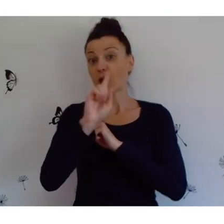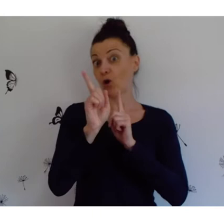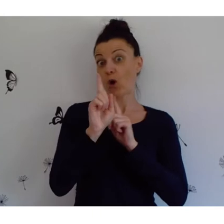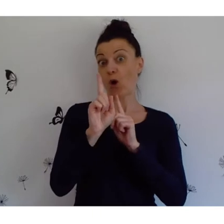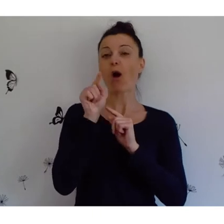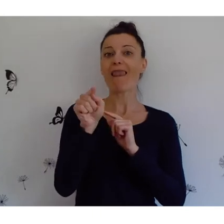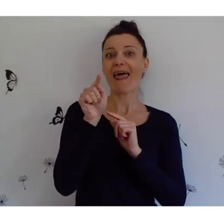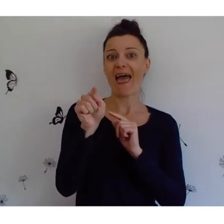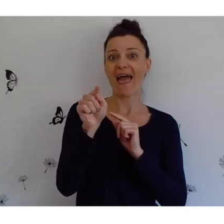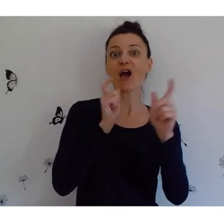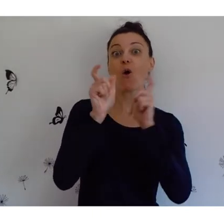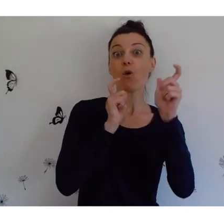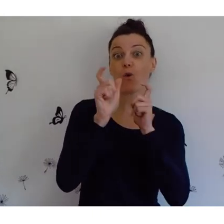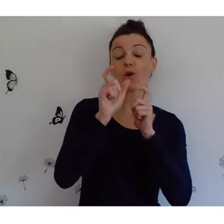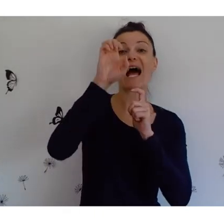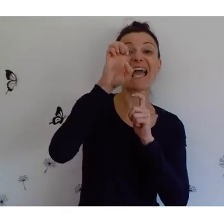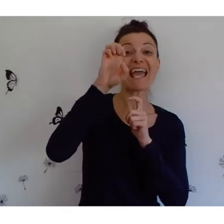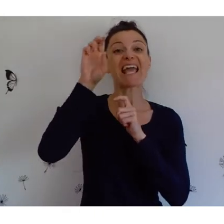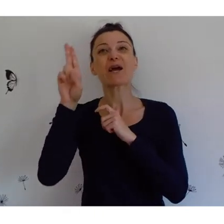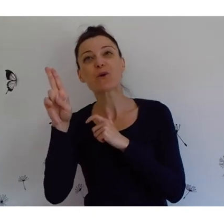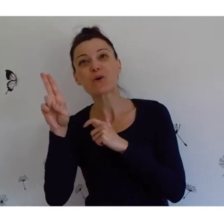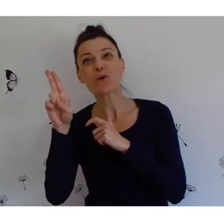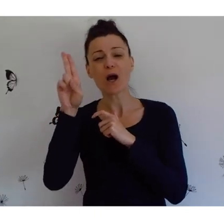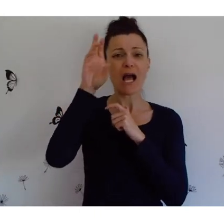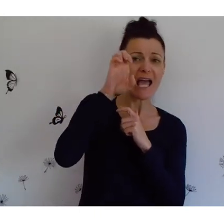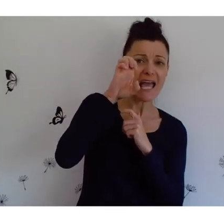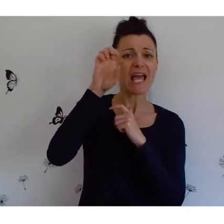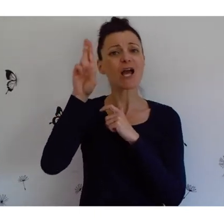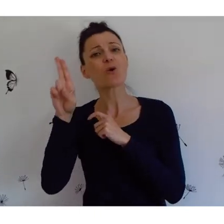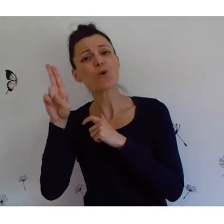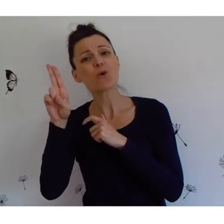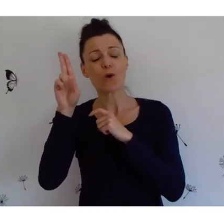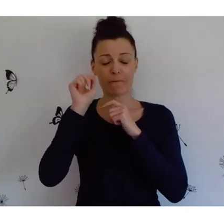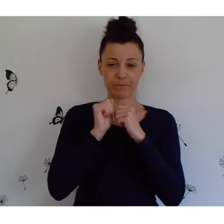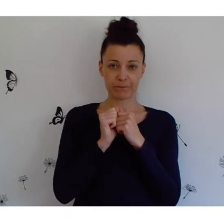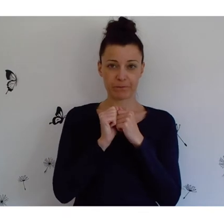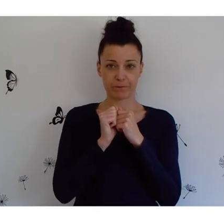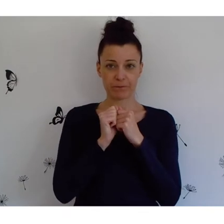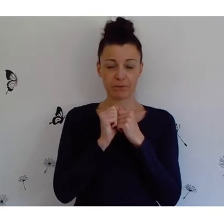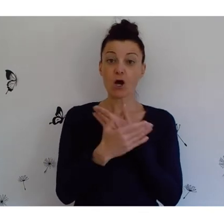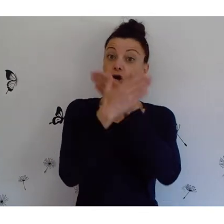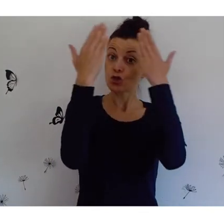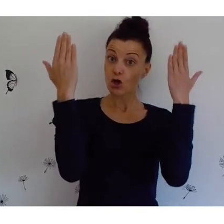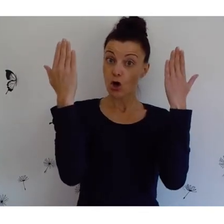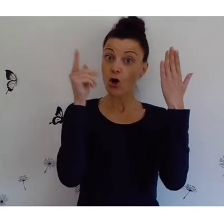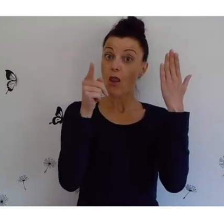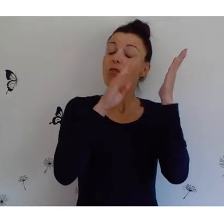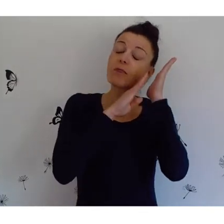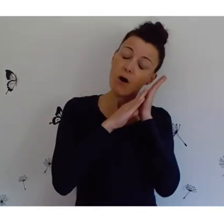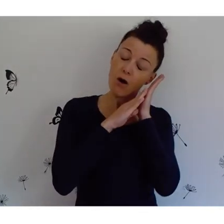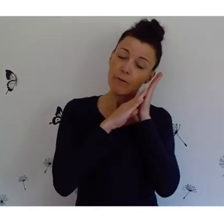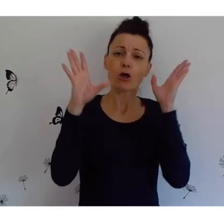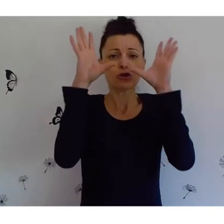aveva strillato «eu, eu». Dormiva di giorno e stava sveglia di